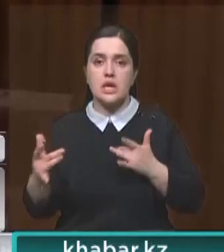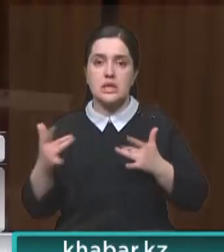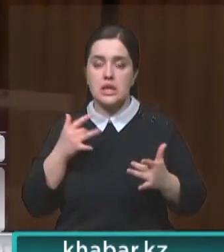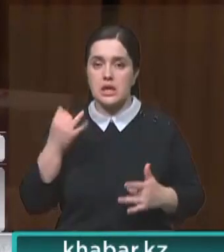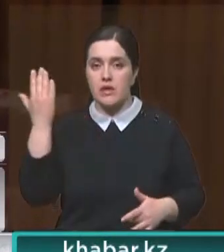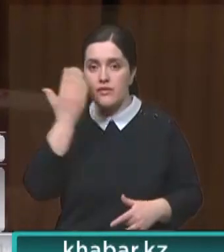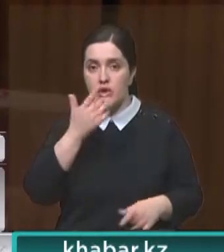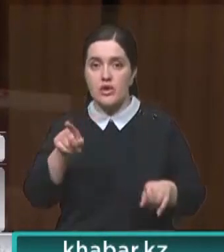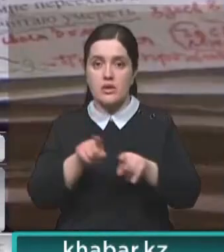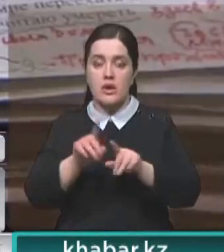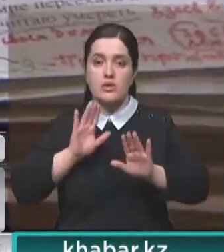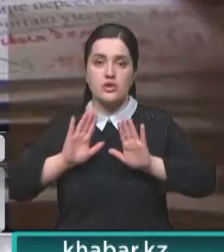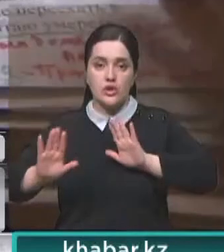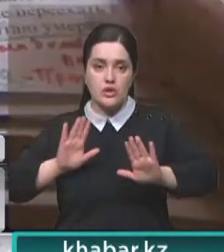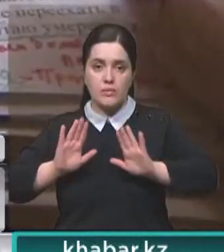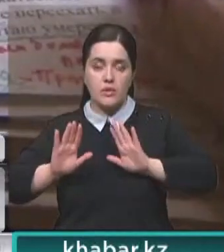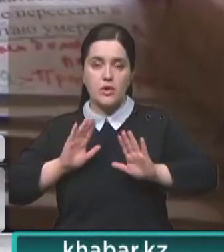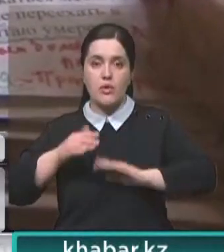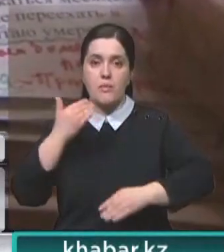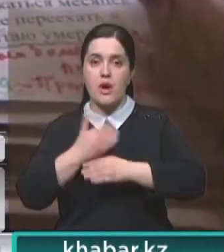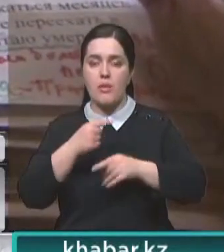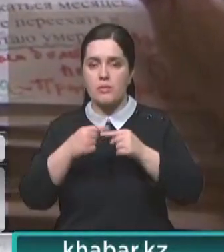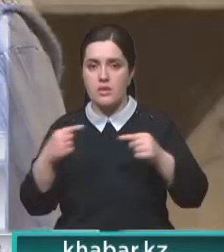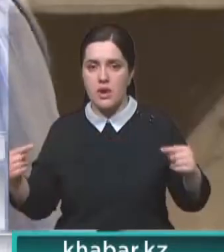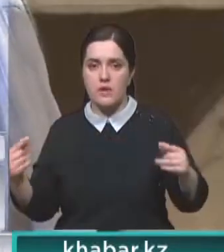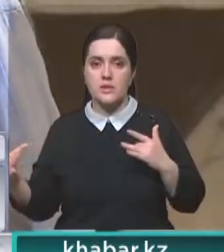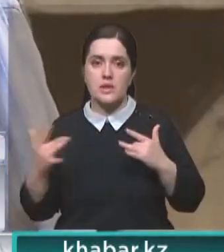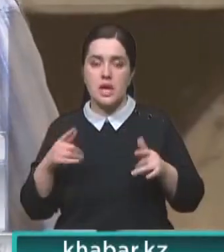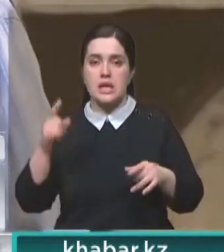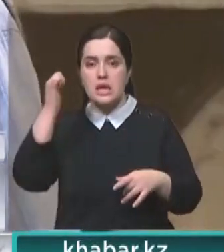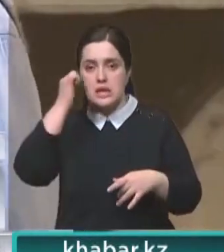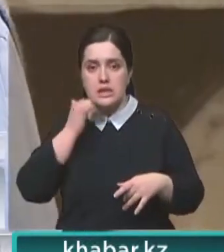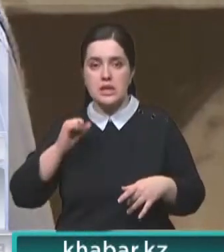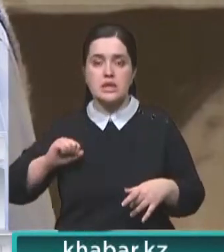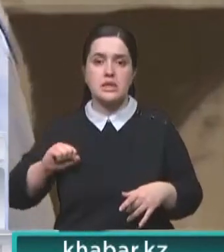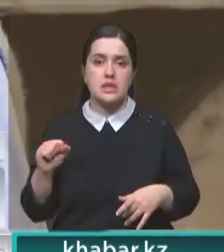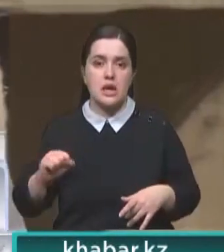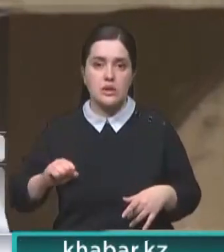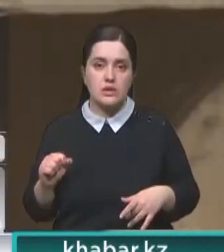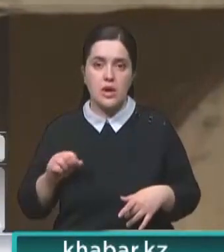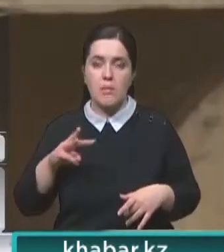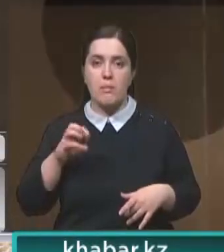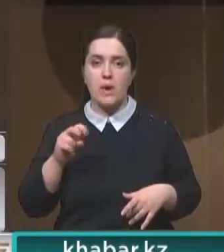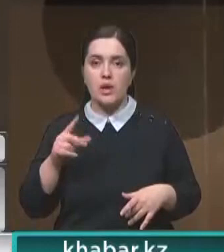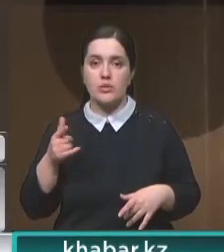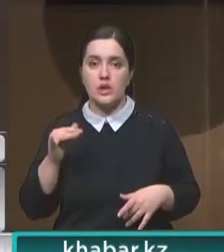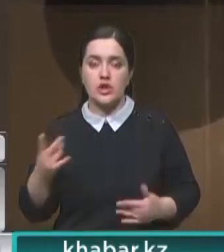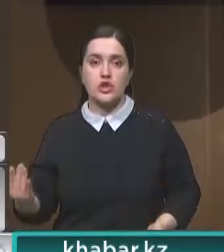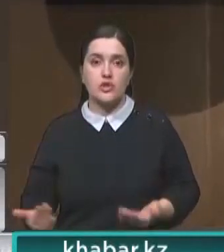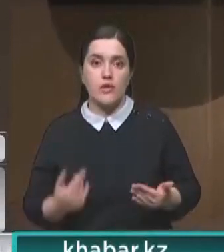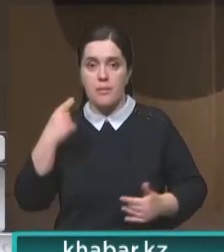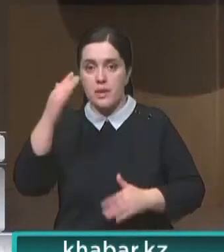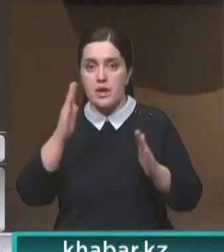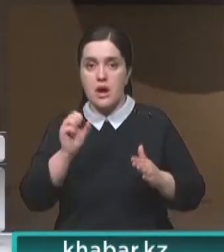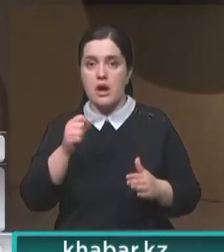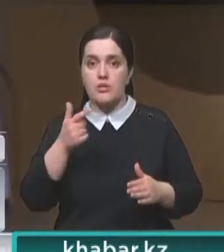ролей на сцене и в кино. Также он является режиссером-постановщиком многих спектаклей, таких как «Старые друзья» Леонида Малюгина,